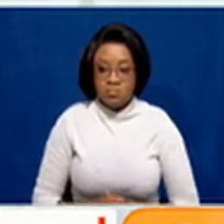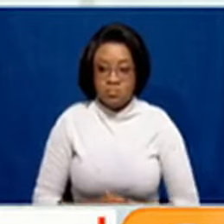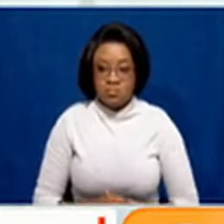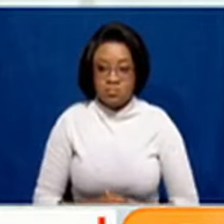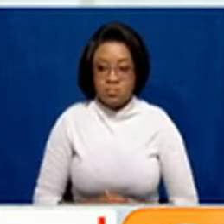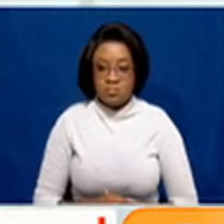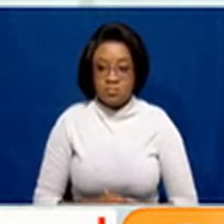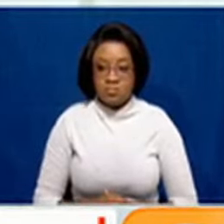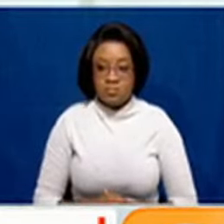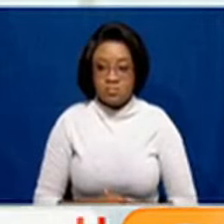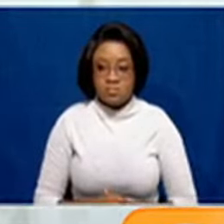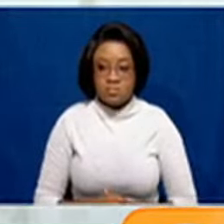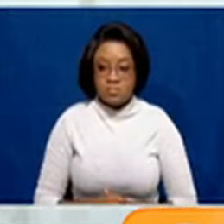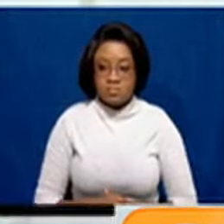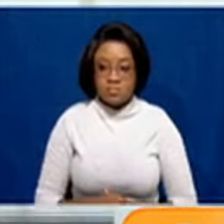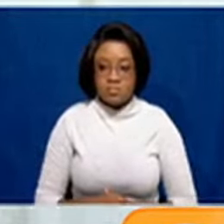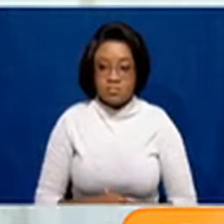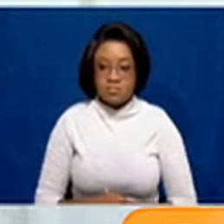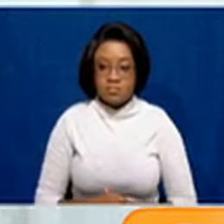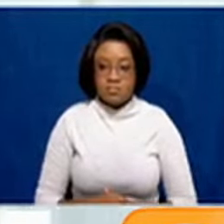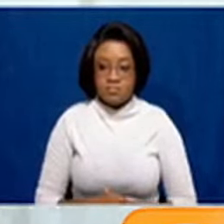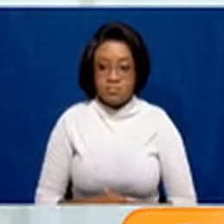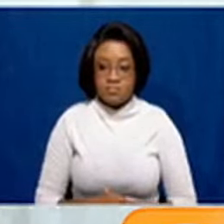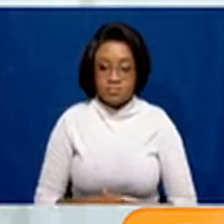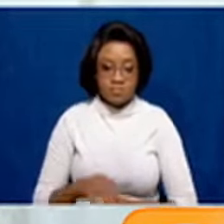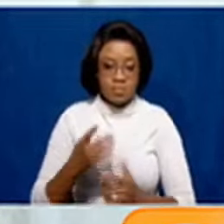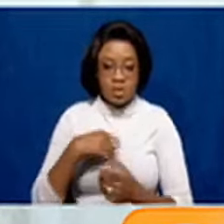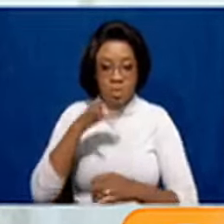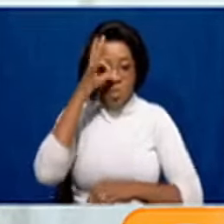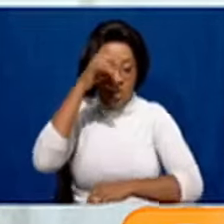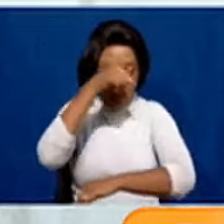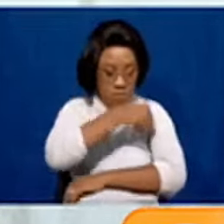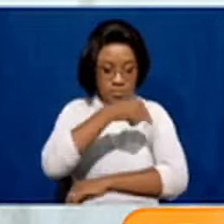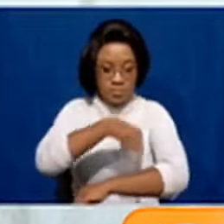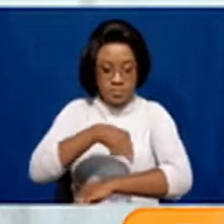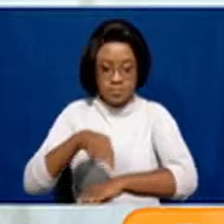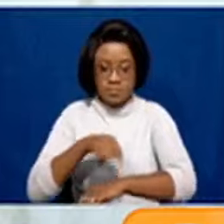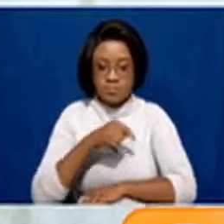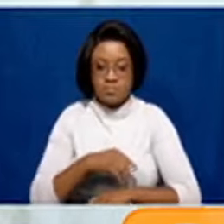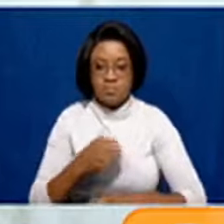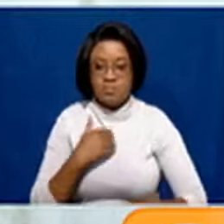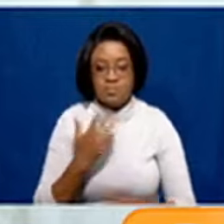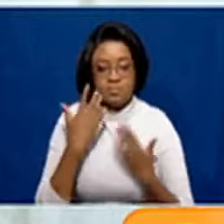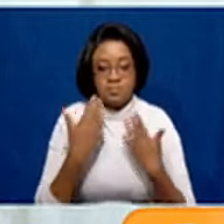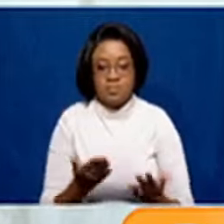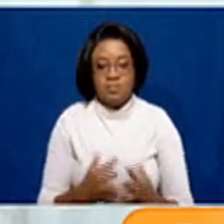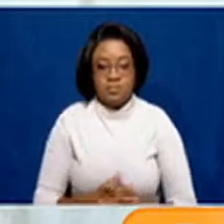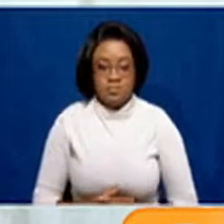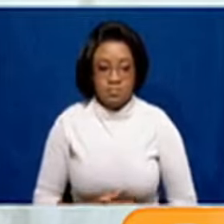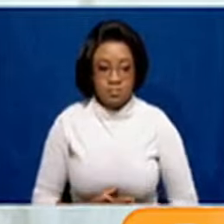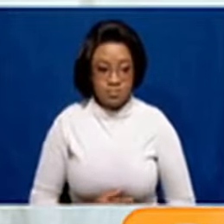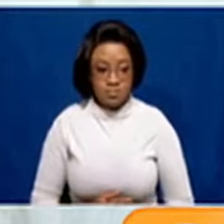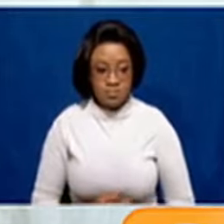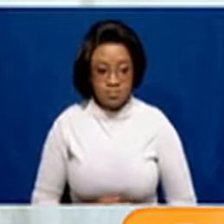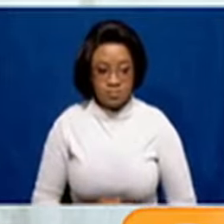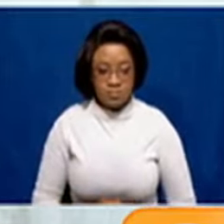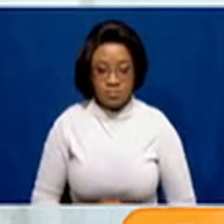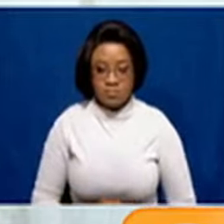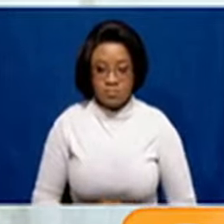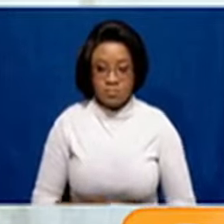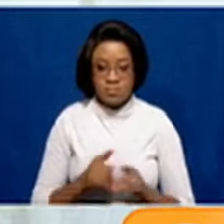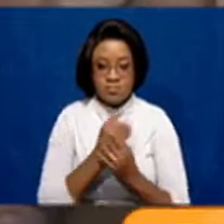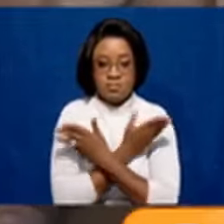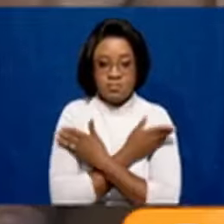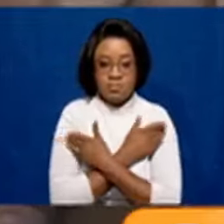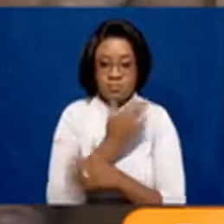deep sentimita kama 3 na upande huku pia ingine, na huku ilikuwa inaonyesha na t-shirt imelowa